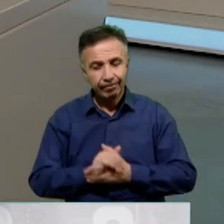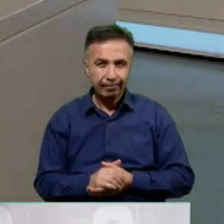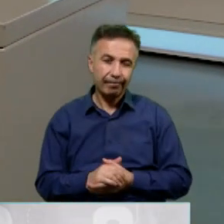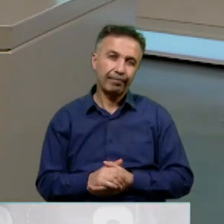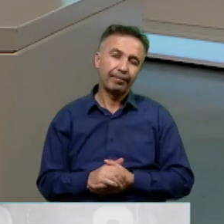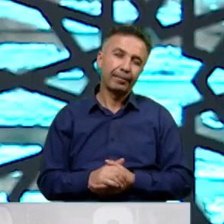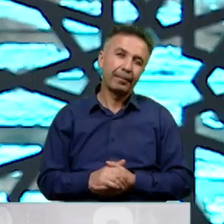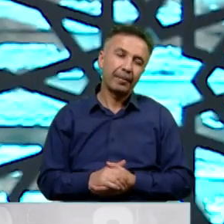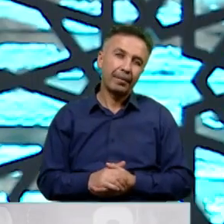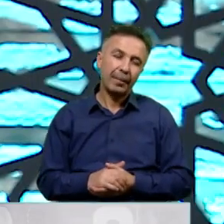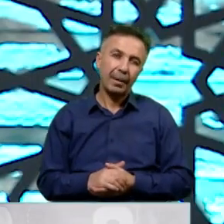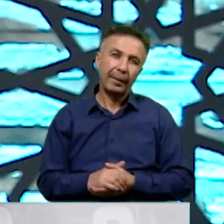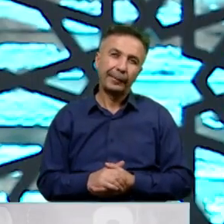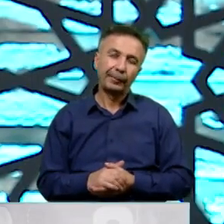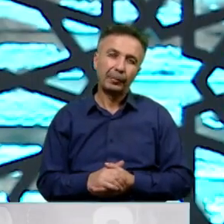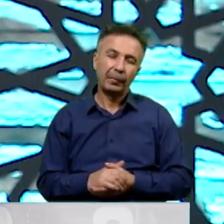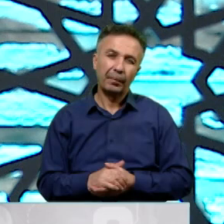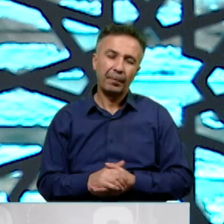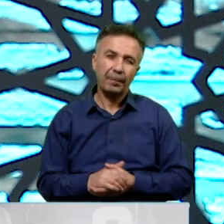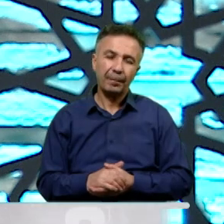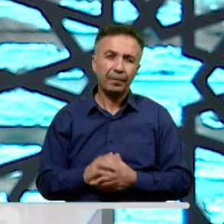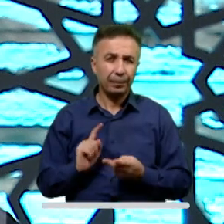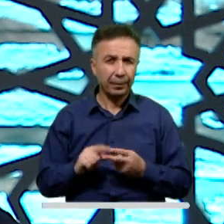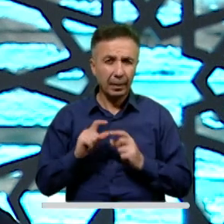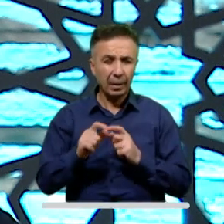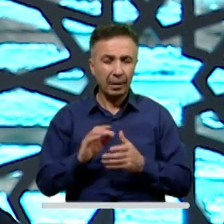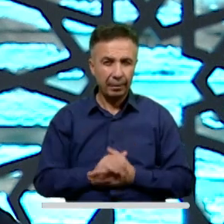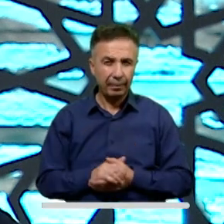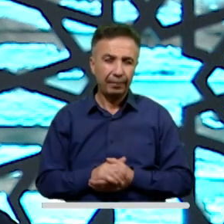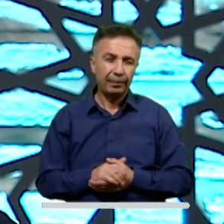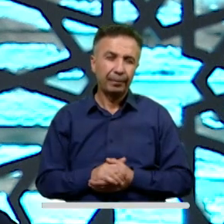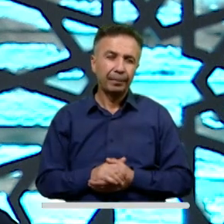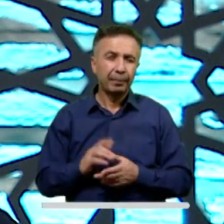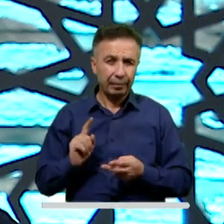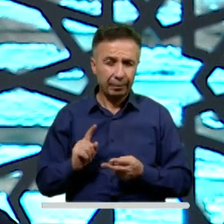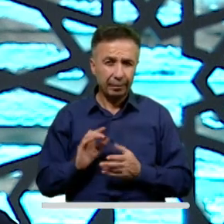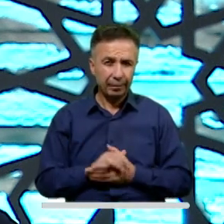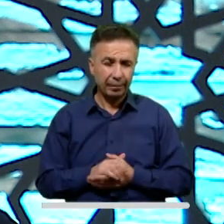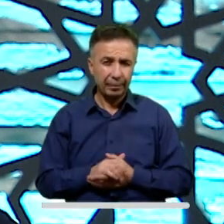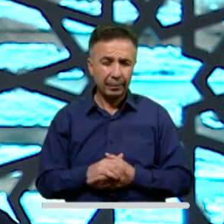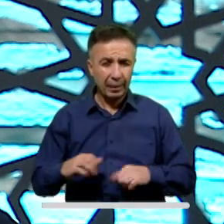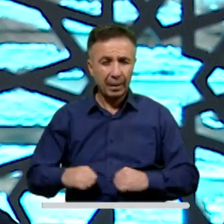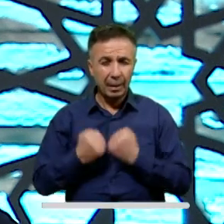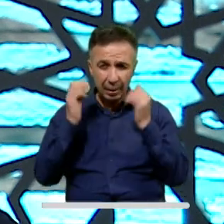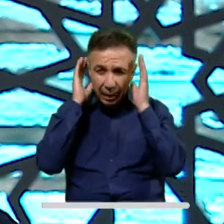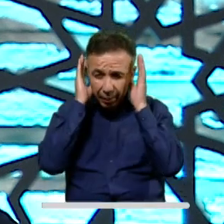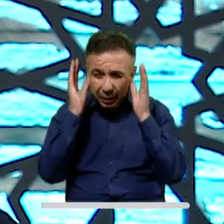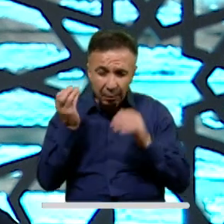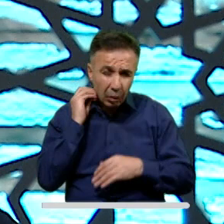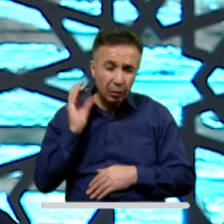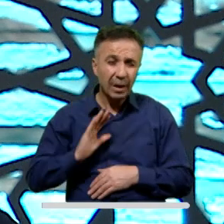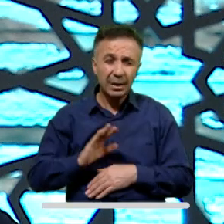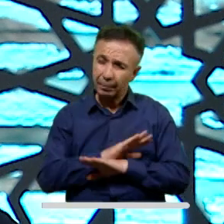Rabbim günahlarımızı affetsin. İkinci soru, ilk sorusu da şuydu. Kaza namazı borçlarım vardı,